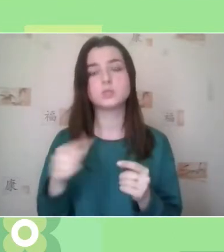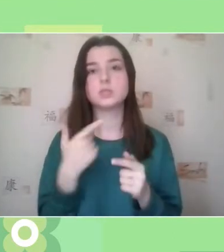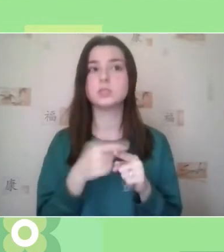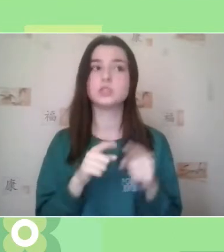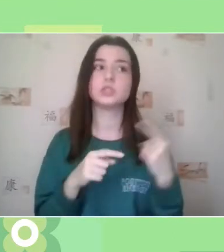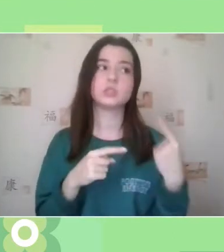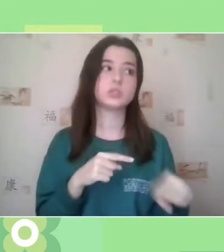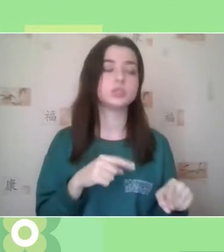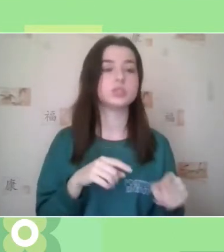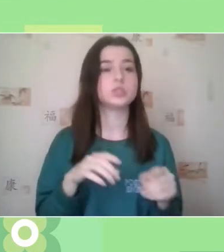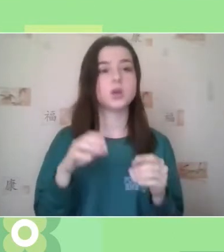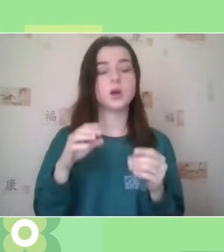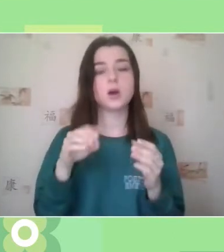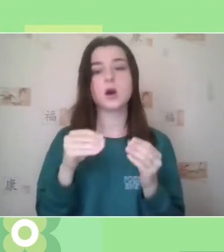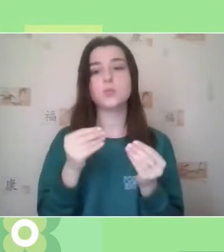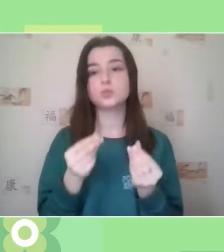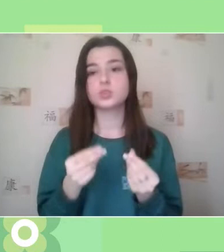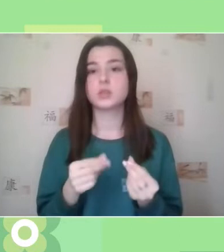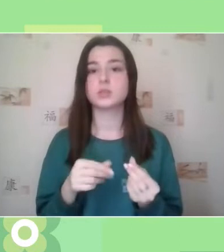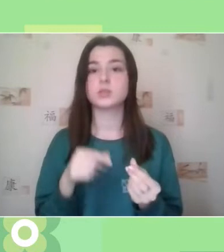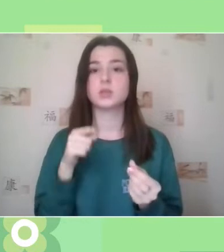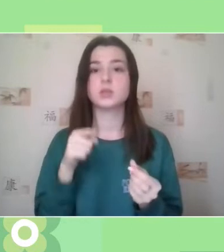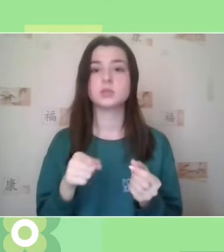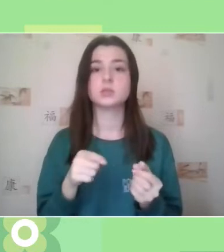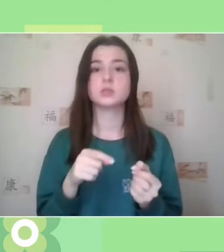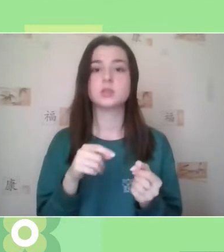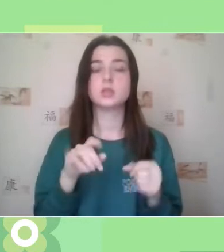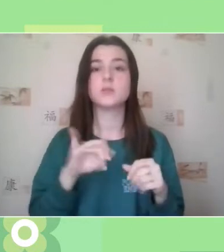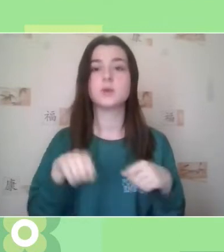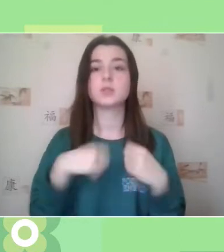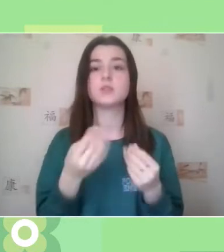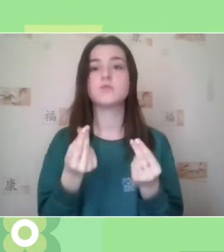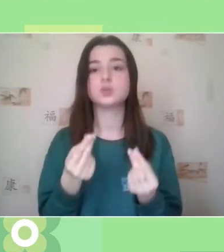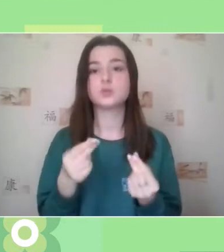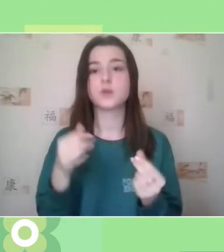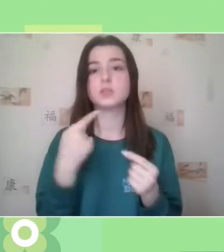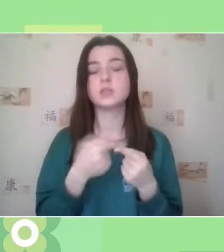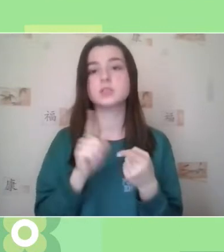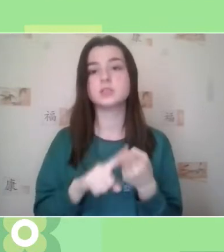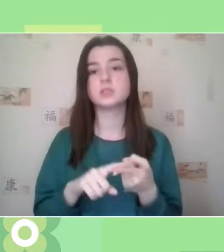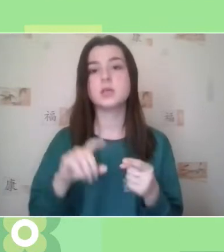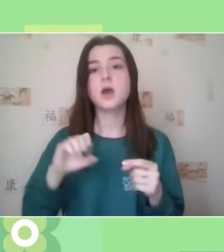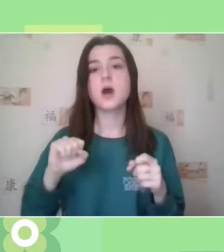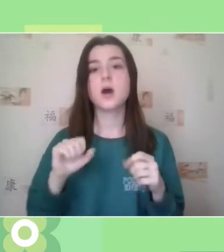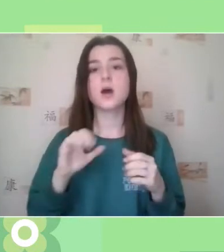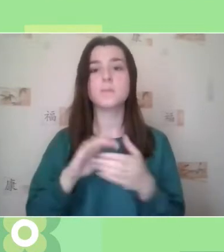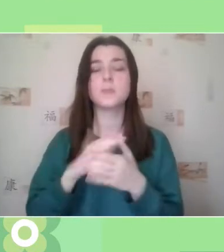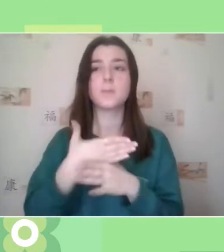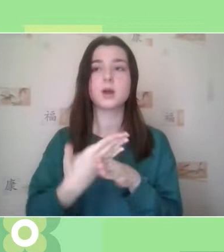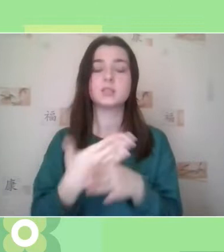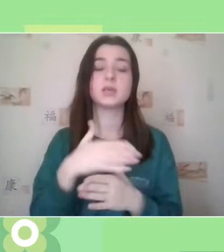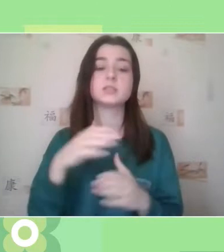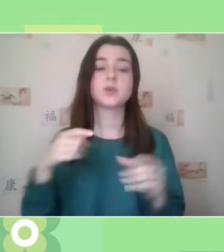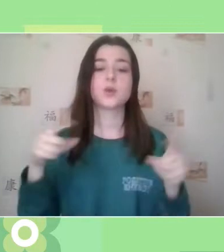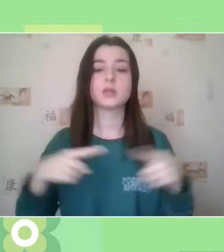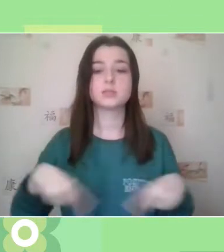бюджети, да, для того, щоб проєкт передати далі, наприклад, на фінансування. І саме цим, власне кажучи, партнерські організації там займаються, які працюють з